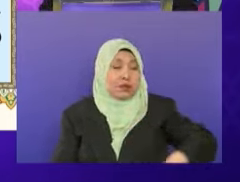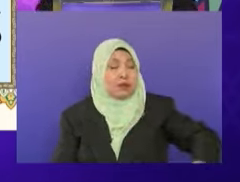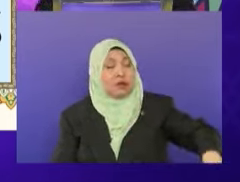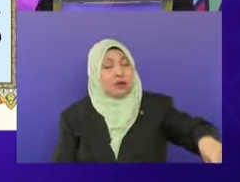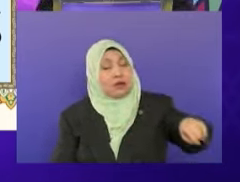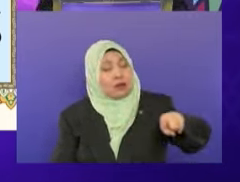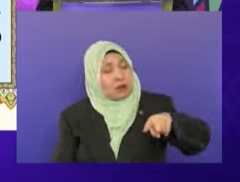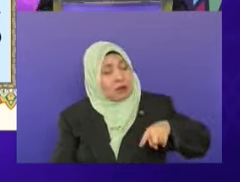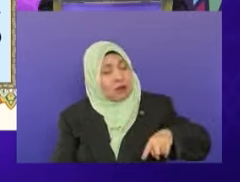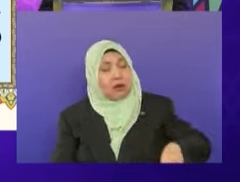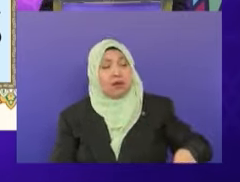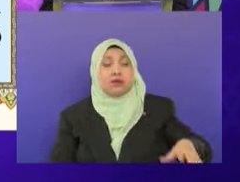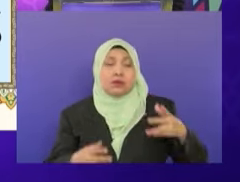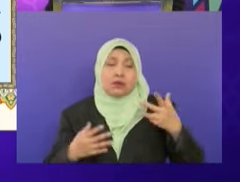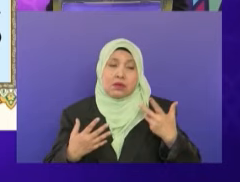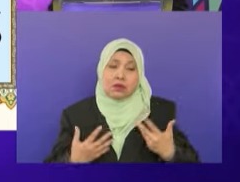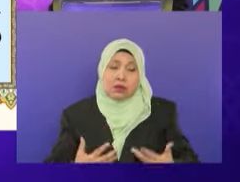كانوا